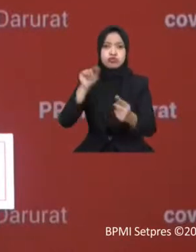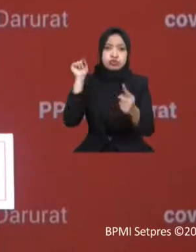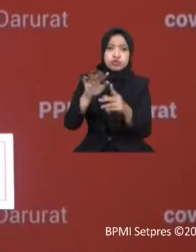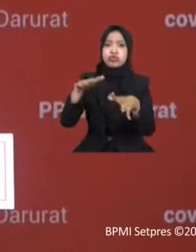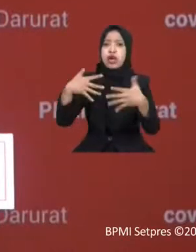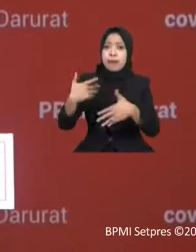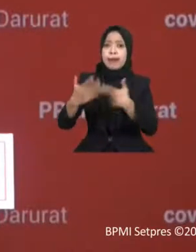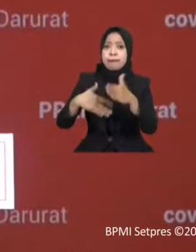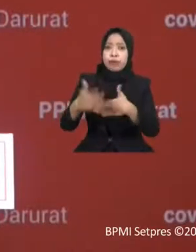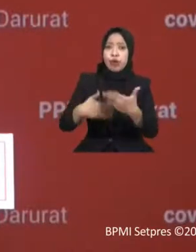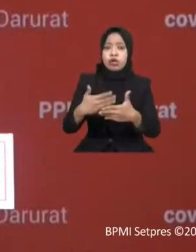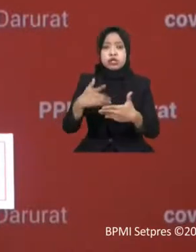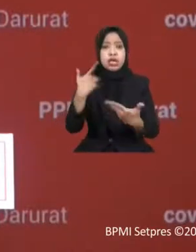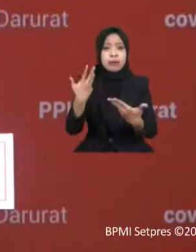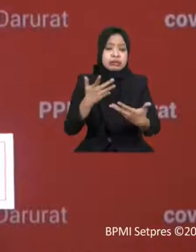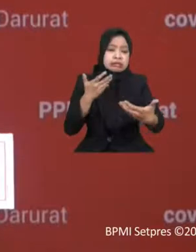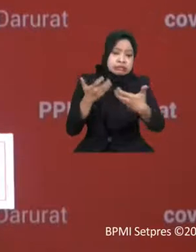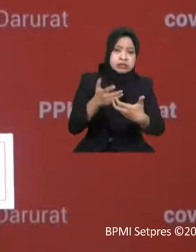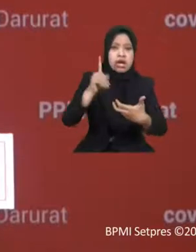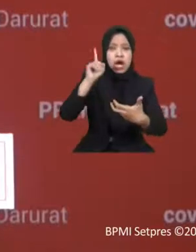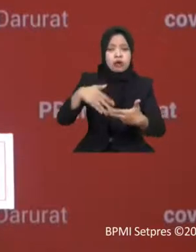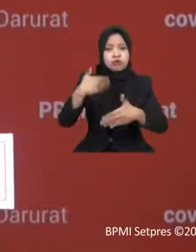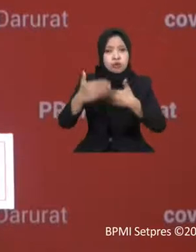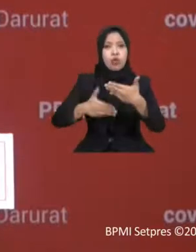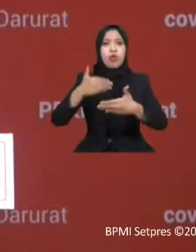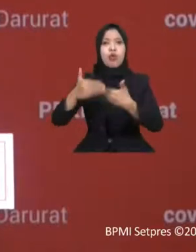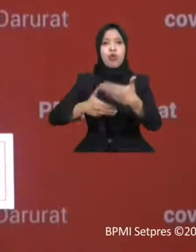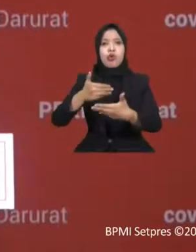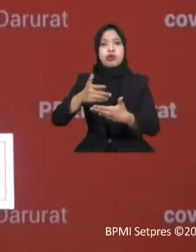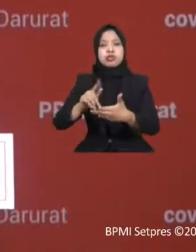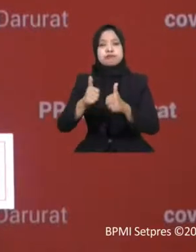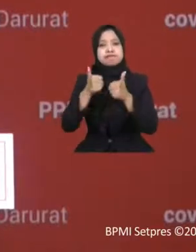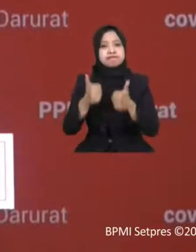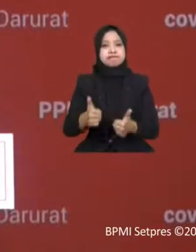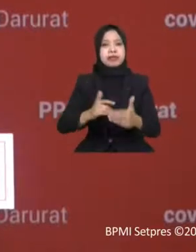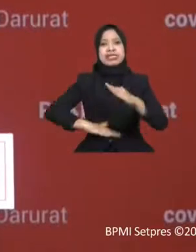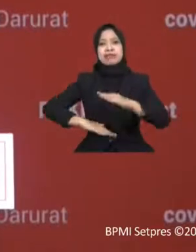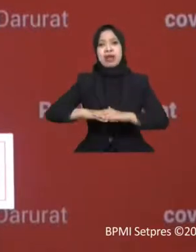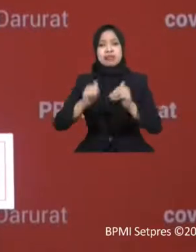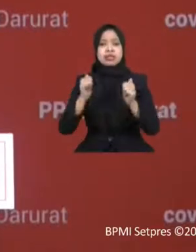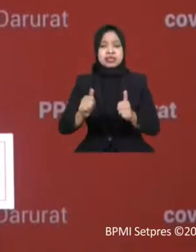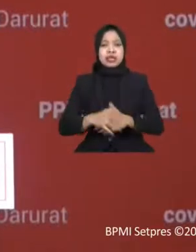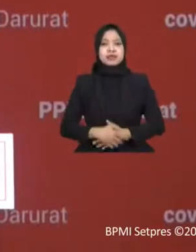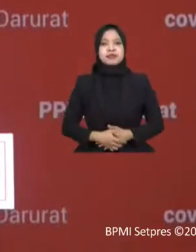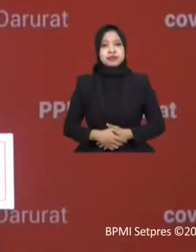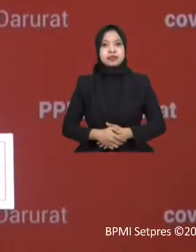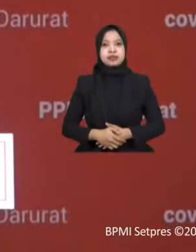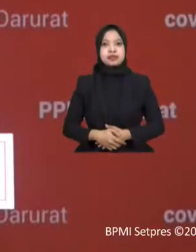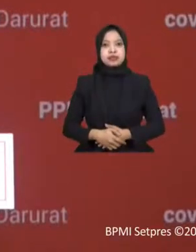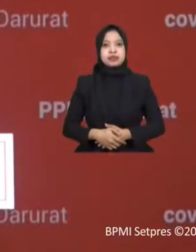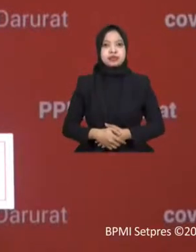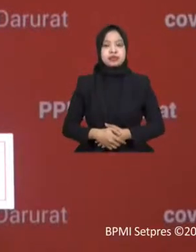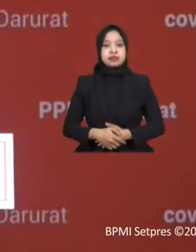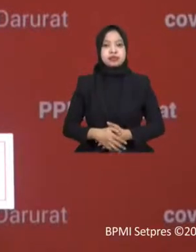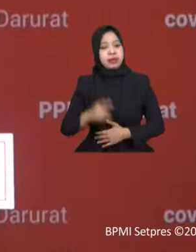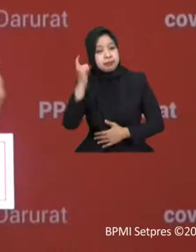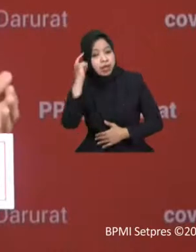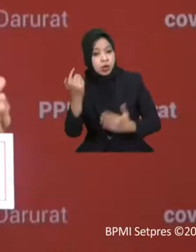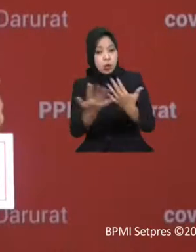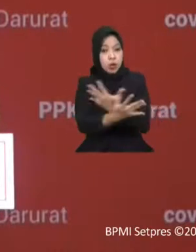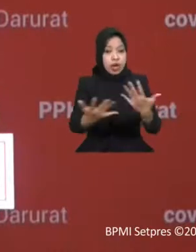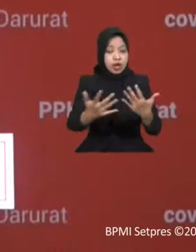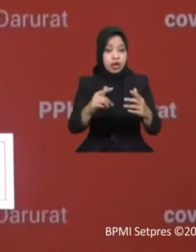proses yang bersifat terus-menerus dan dinamis mempertimbangkan adanya warga yang